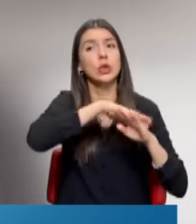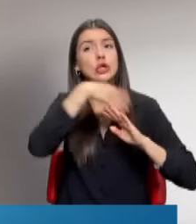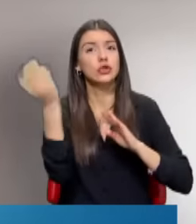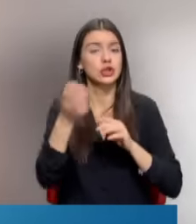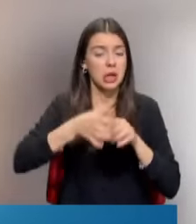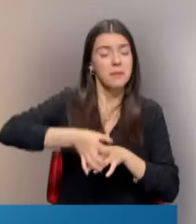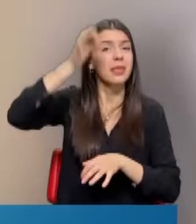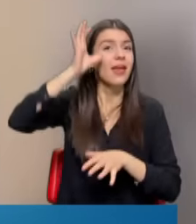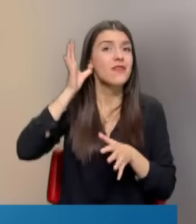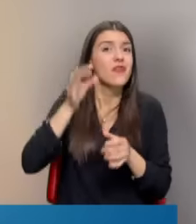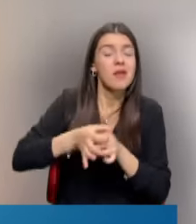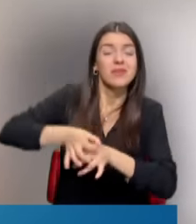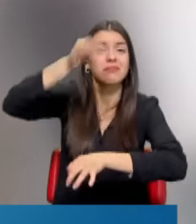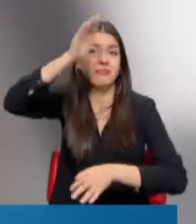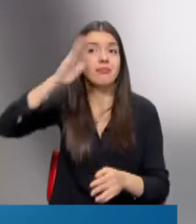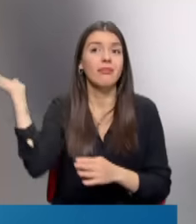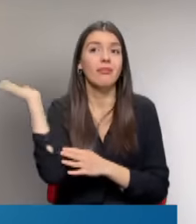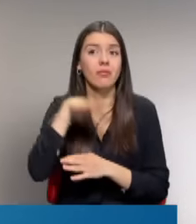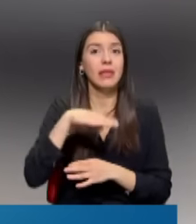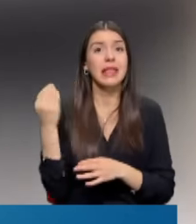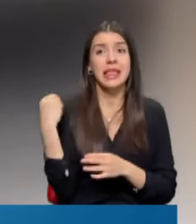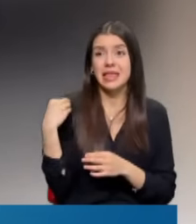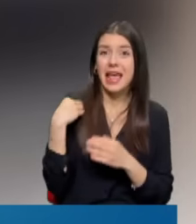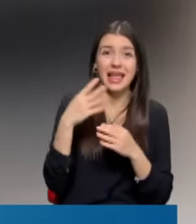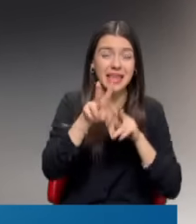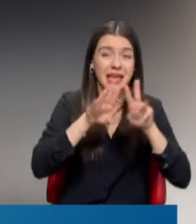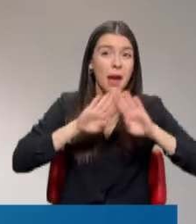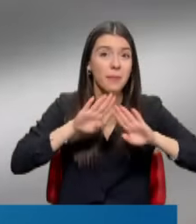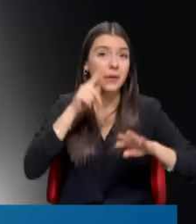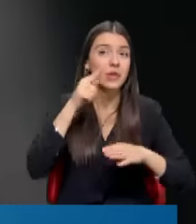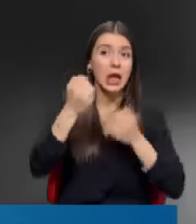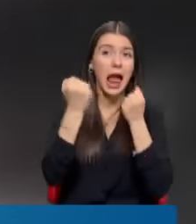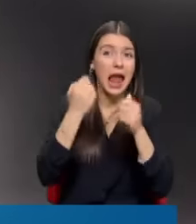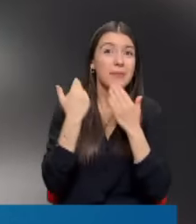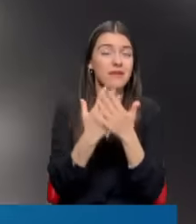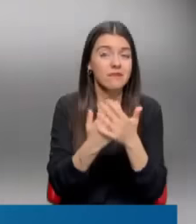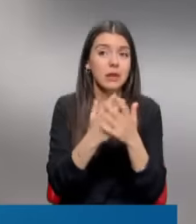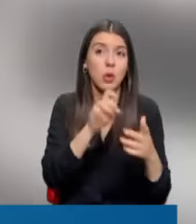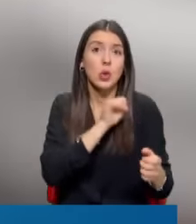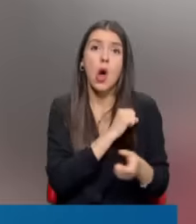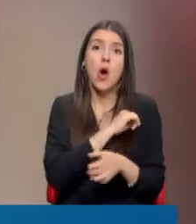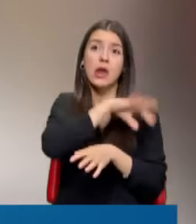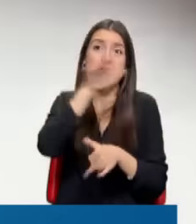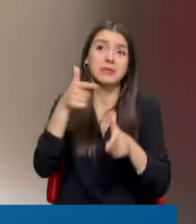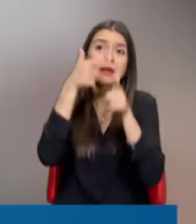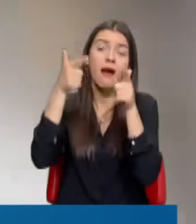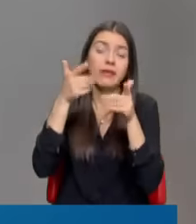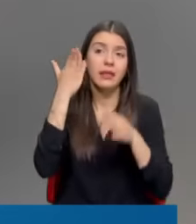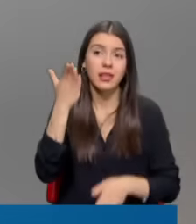devrildi. Yeni kapı seferini yapan arabalı feribotta korku dolu anlar yaşandı.